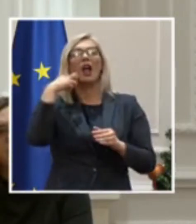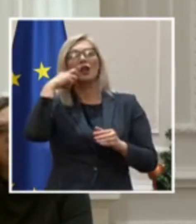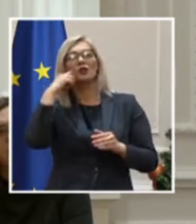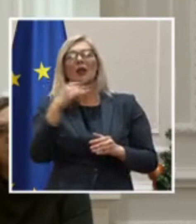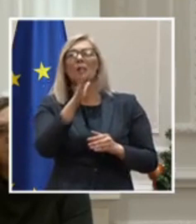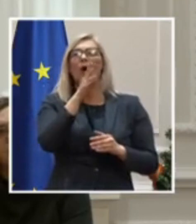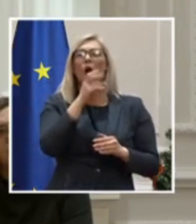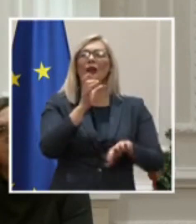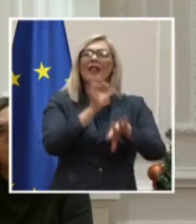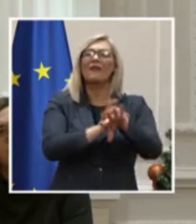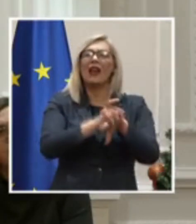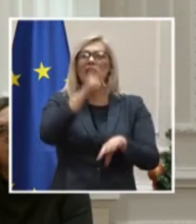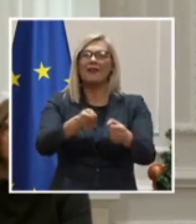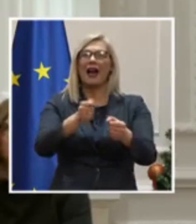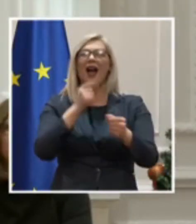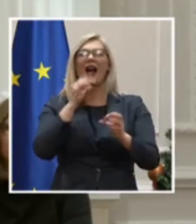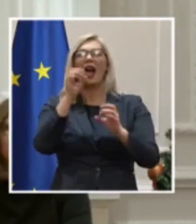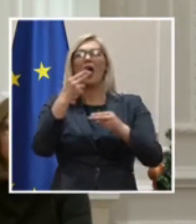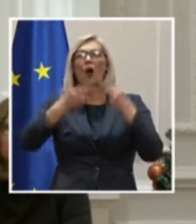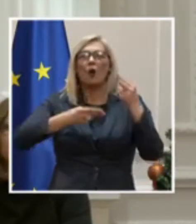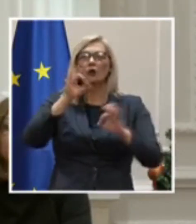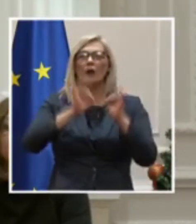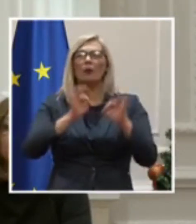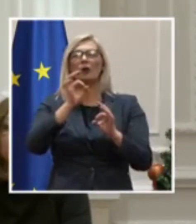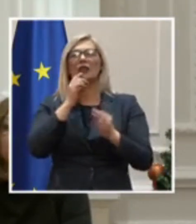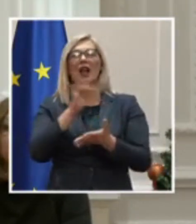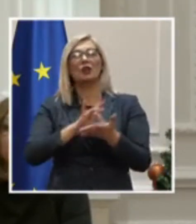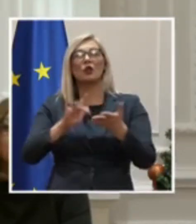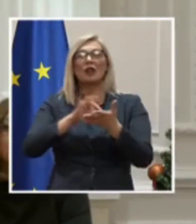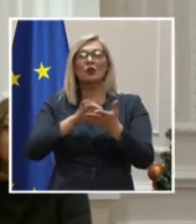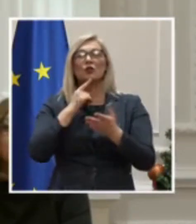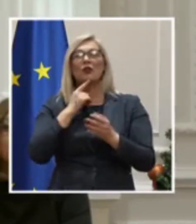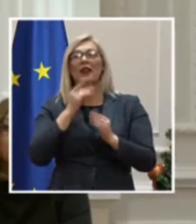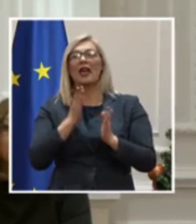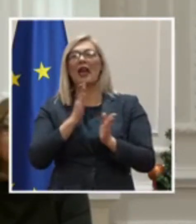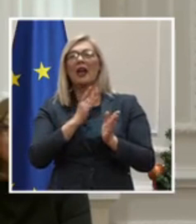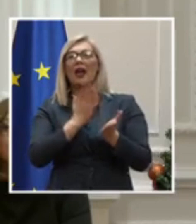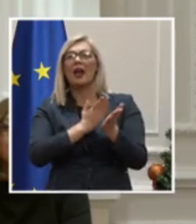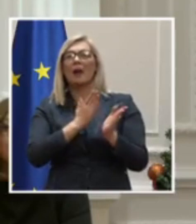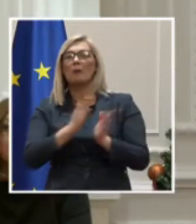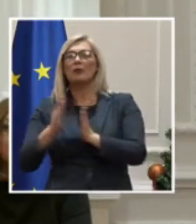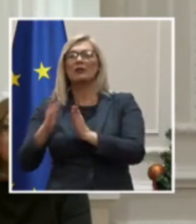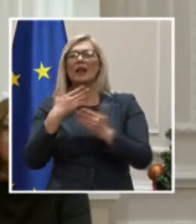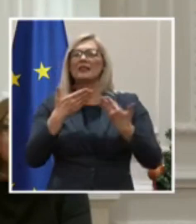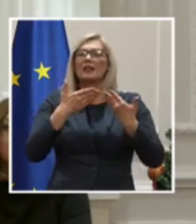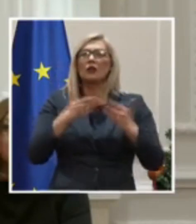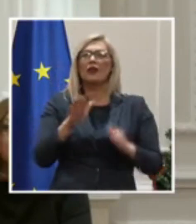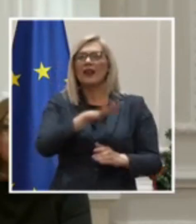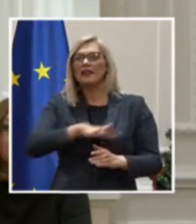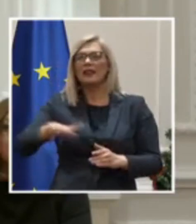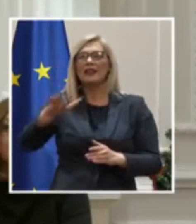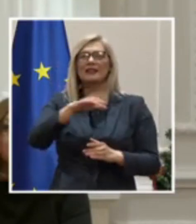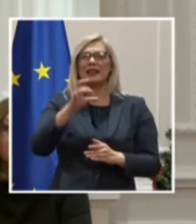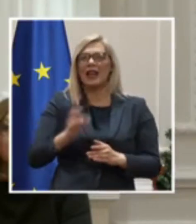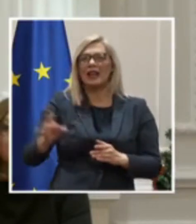Охрид, Велес, Куманово и Делчево. Со заокружувањето на постапката за отварање на сите регионални стручни тела,